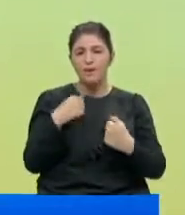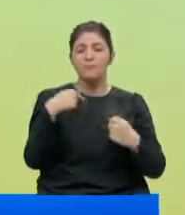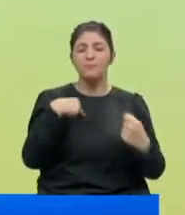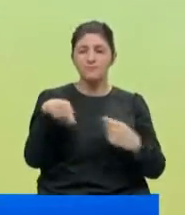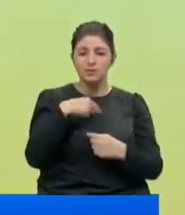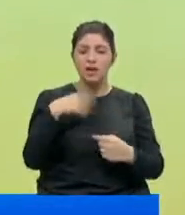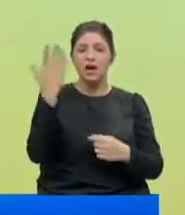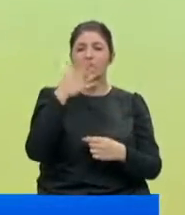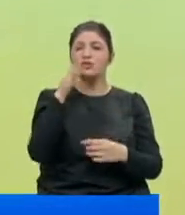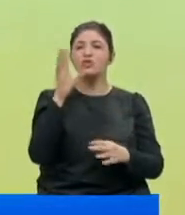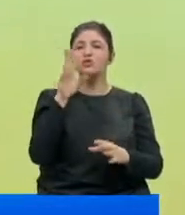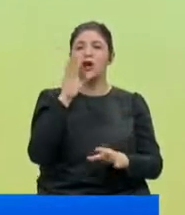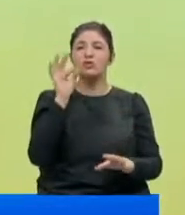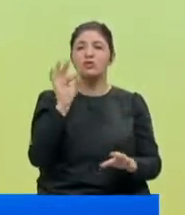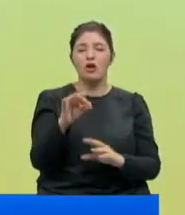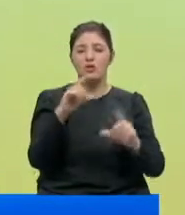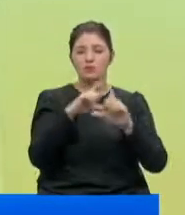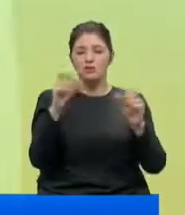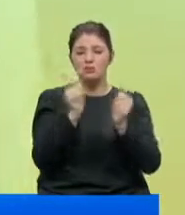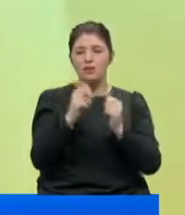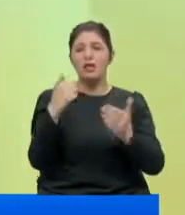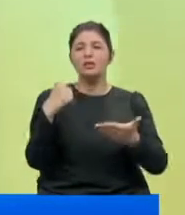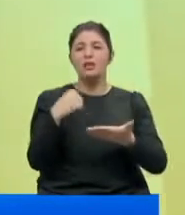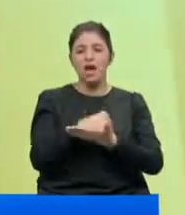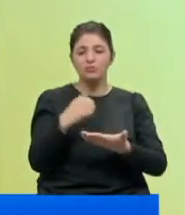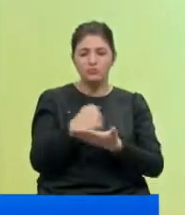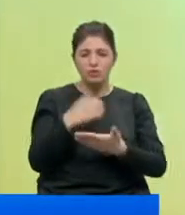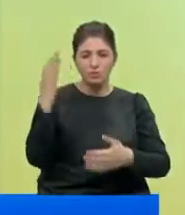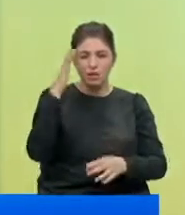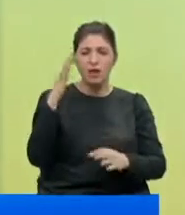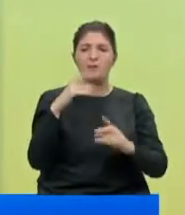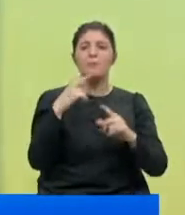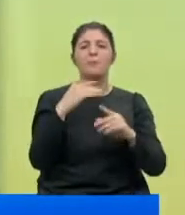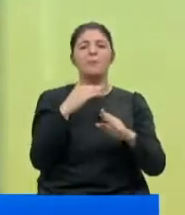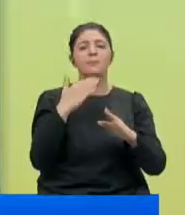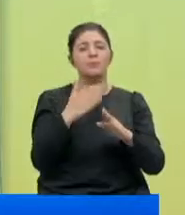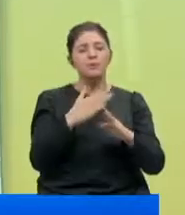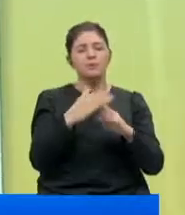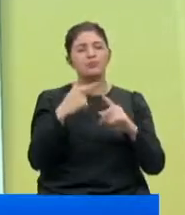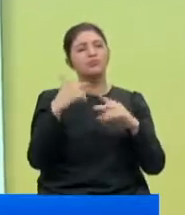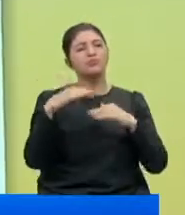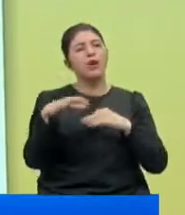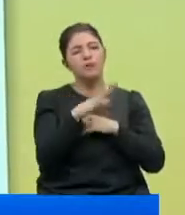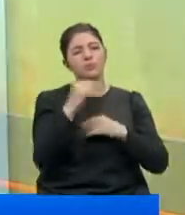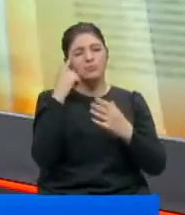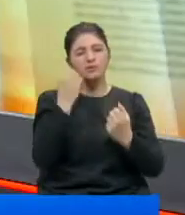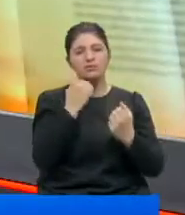de Karadeniz'e son nokta manşetiyle birlikte Trabzon başta olmak üzere memlekete sabır ve başsağlığı diliyoruz. Fırat'a geçelim.